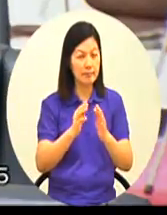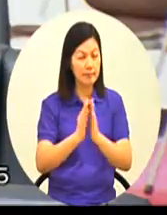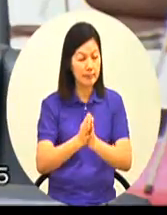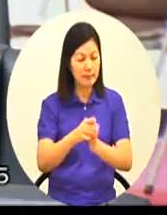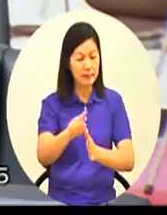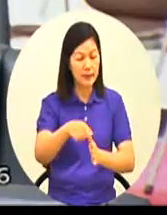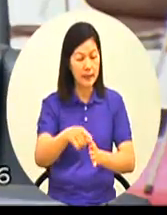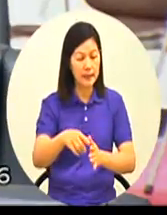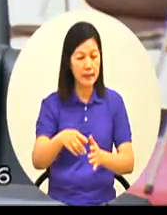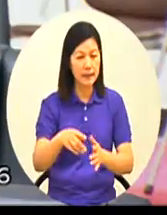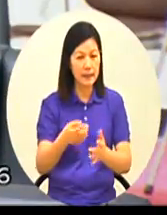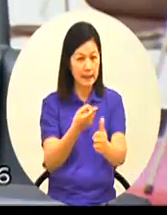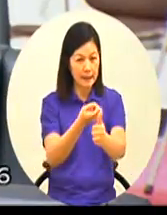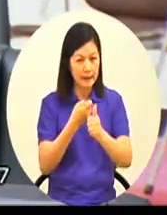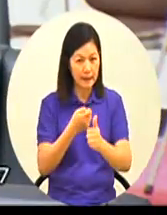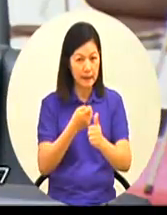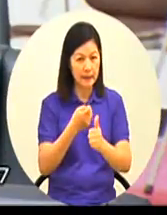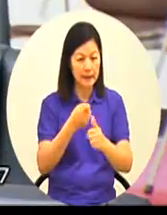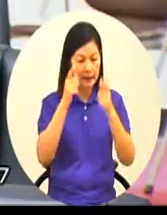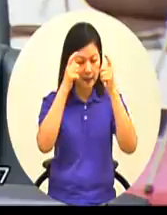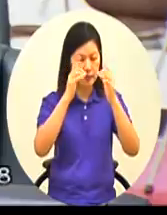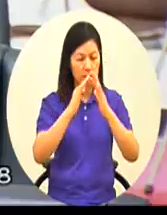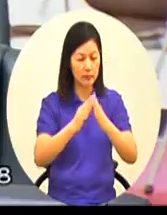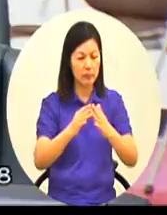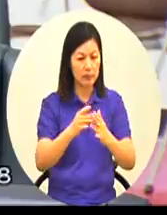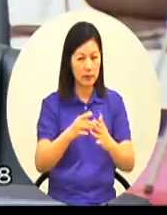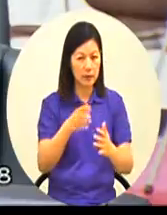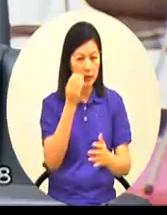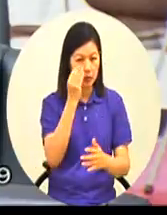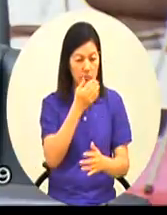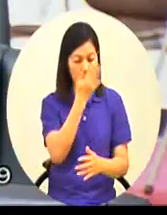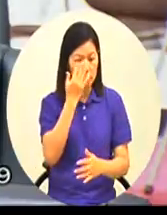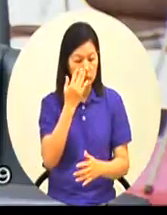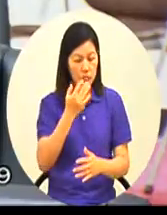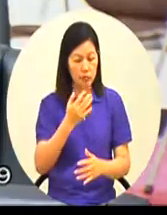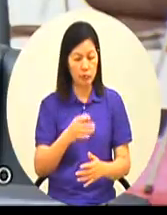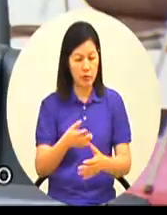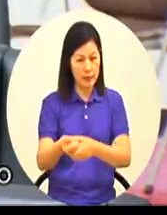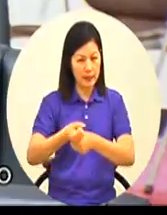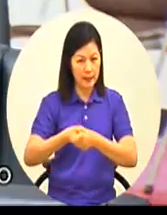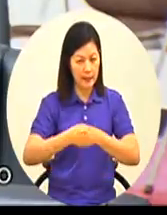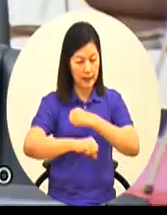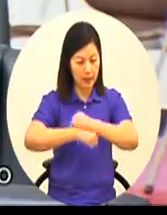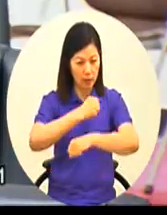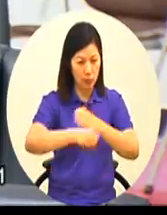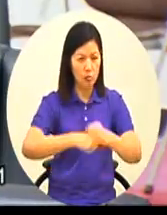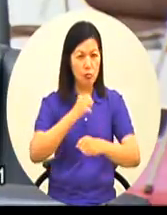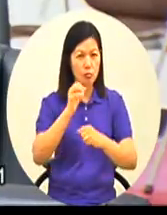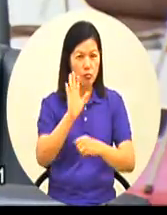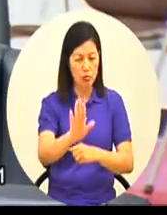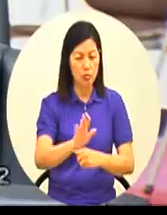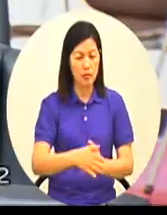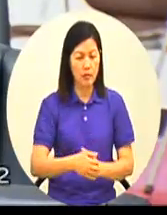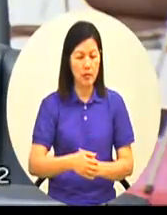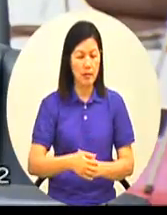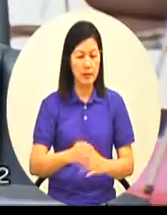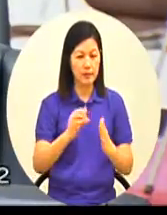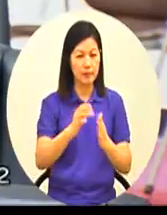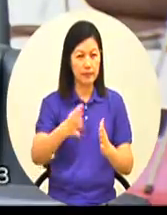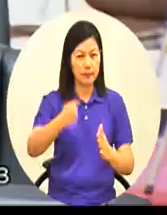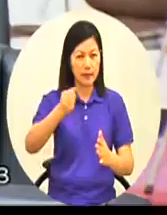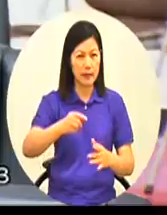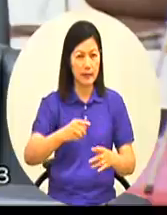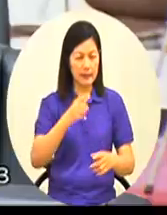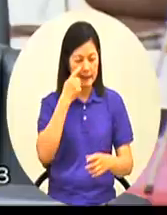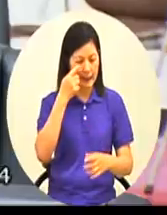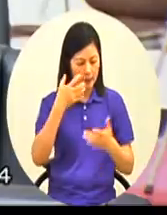市的一个观光的一个行销的重要的一个活动哈。那我希望局长一定要去很重